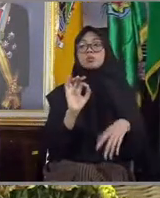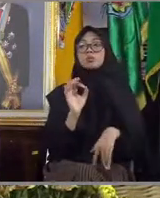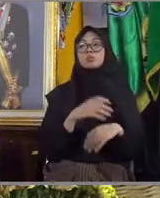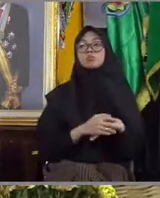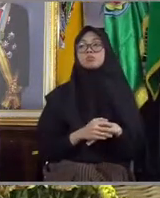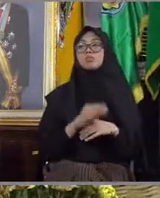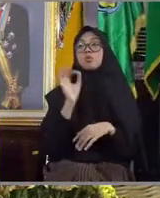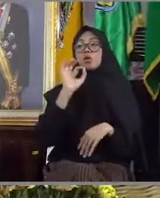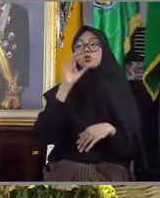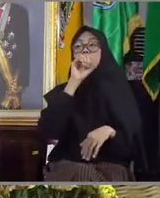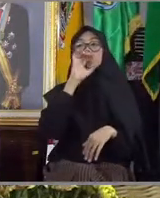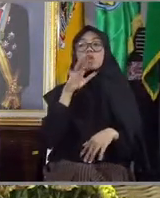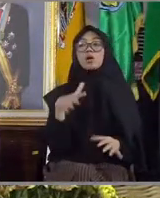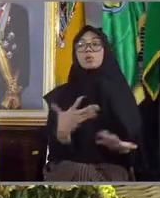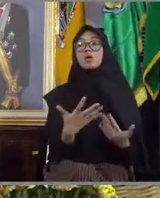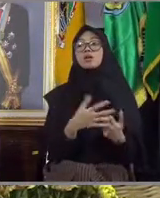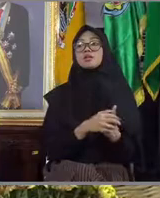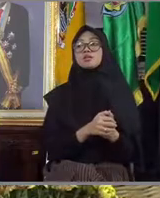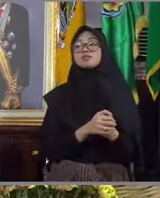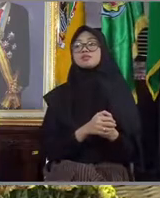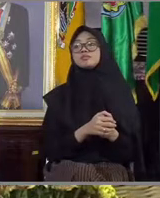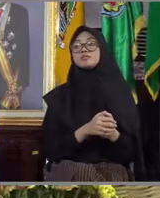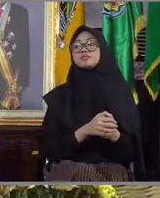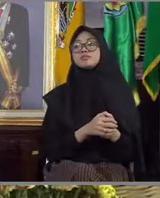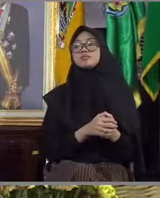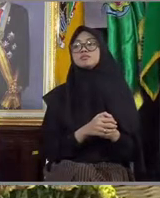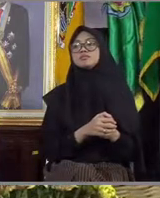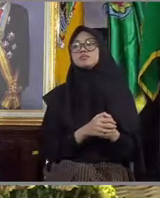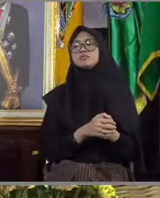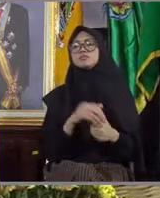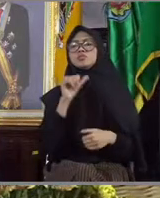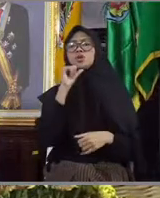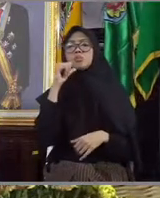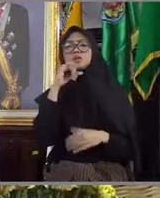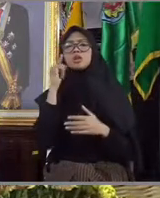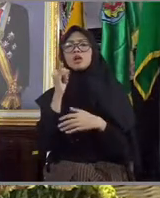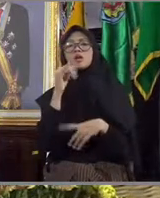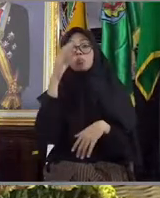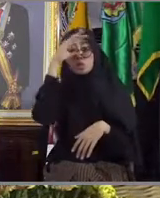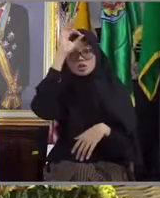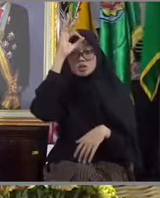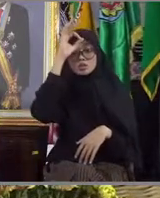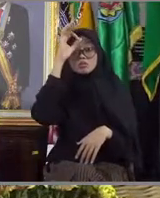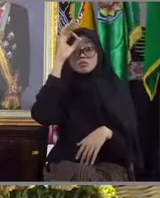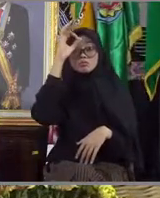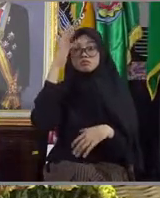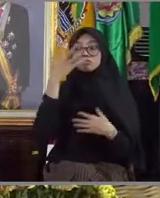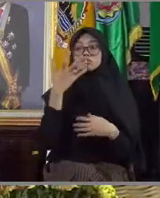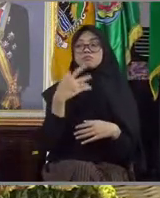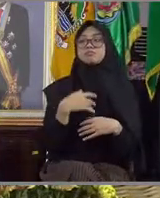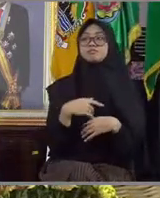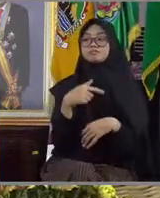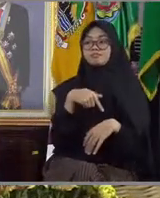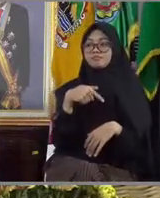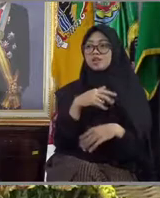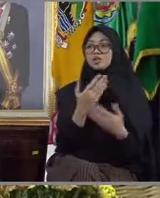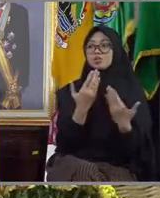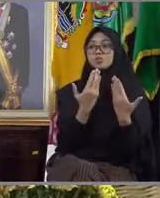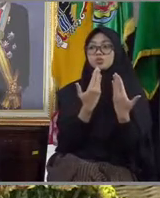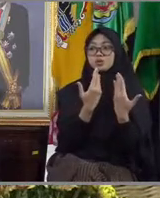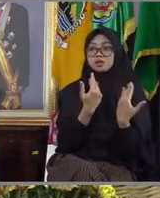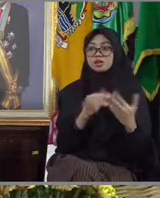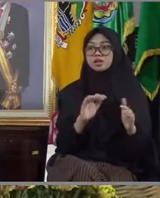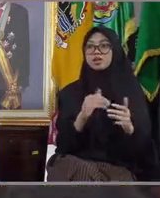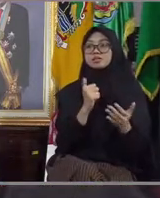apa saran orang tuamu? Polisinya gue yang salah gitu ya? Bukan gitu, tapi oh, kan bukan gitu. Kalau misalkan memang sudah terjadi,